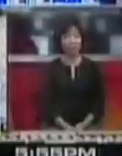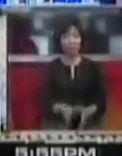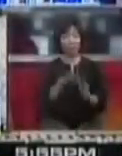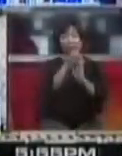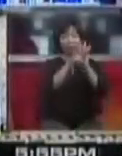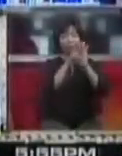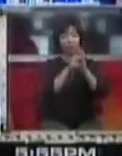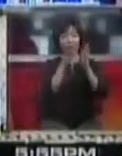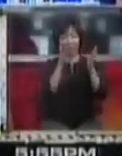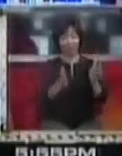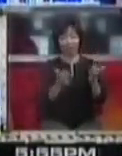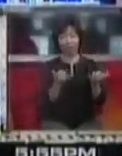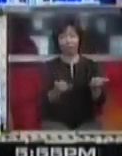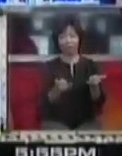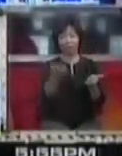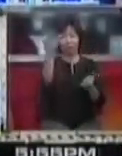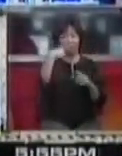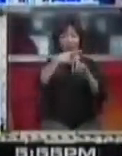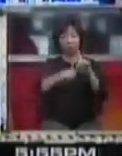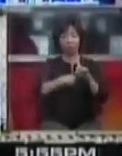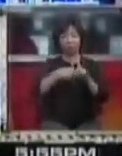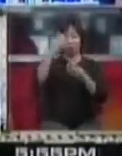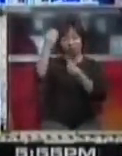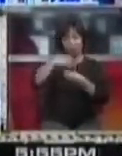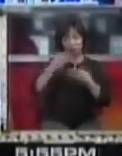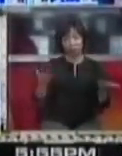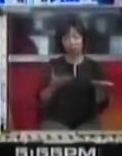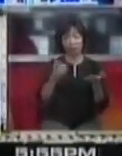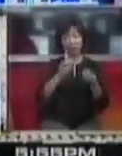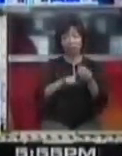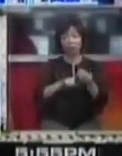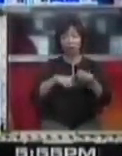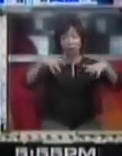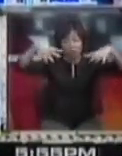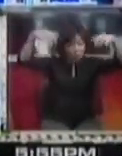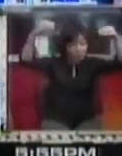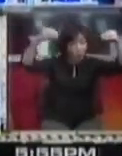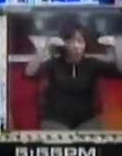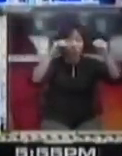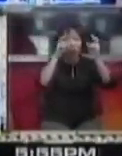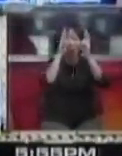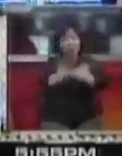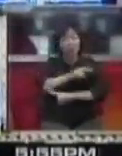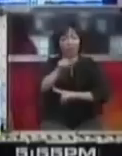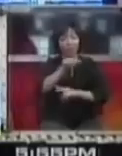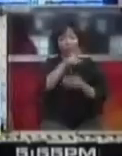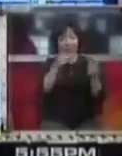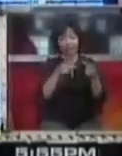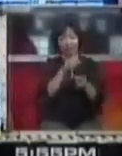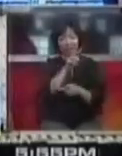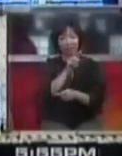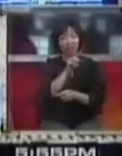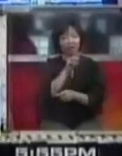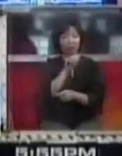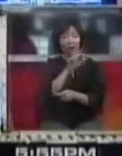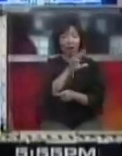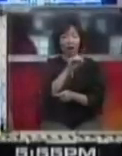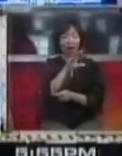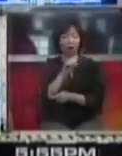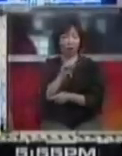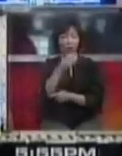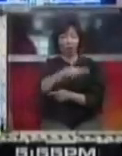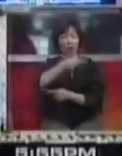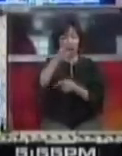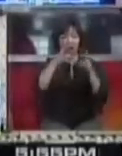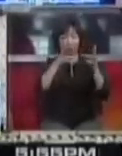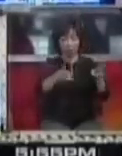Sa ating vigilante, nilapit nung nakarambuan sa T3 ang madilim na bahagi ng Marcos Highway sa Antipolo City. Takot nun ang mga residente,